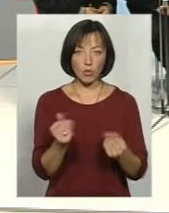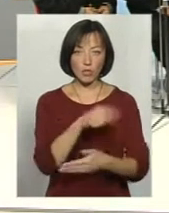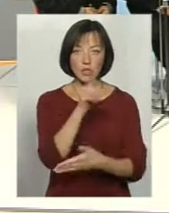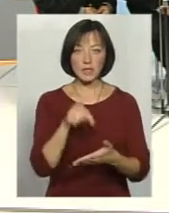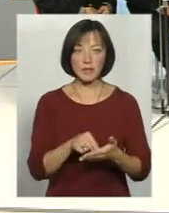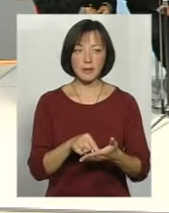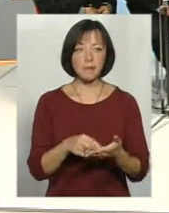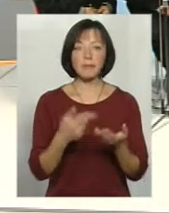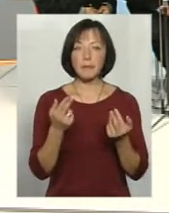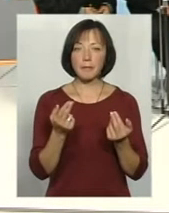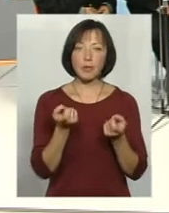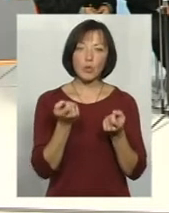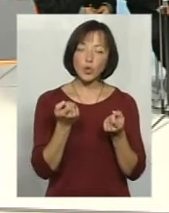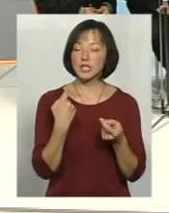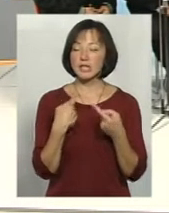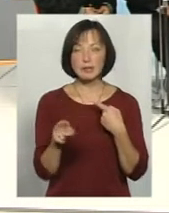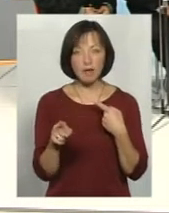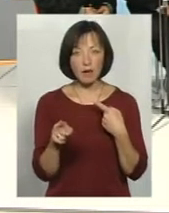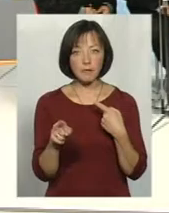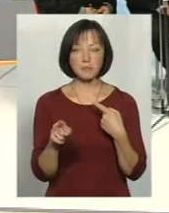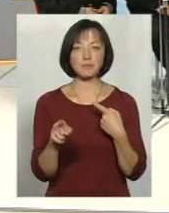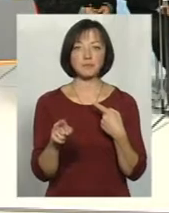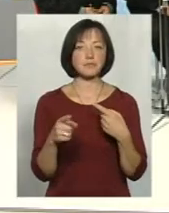трошки не так. Трошки не так. Може.